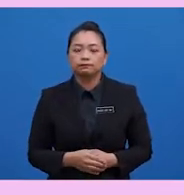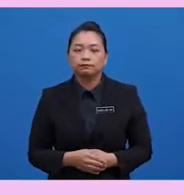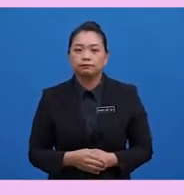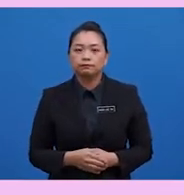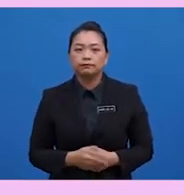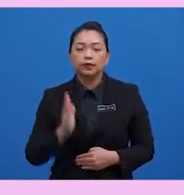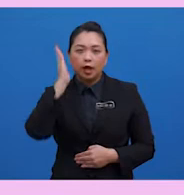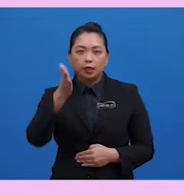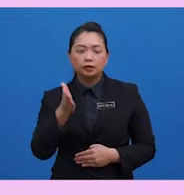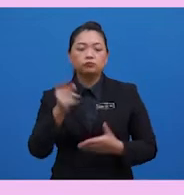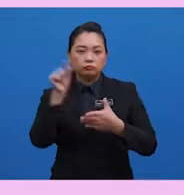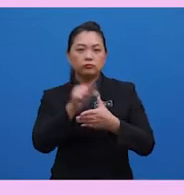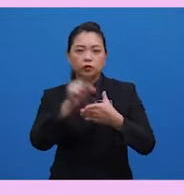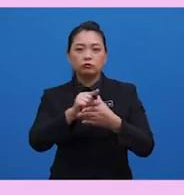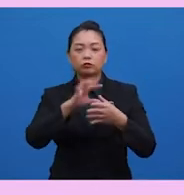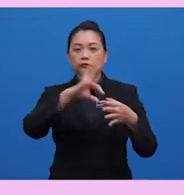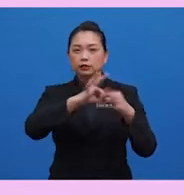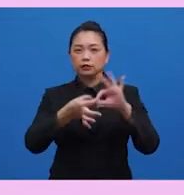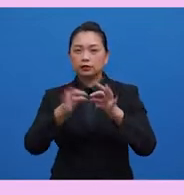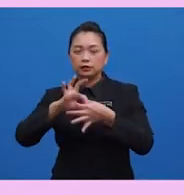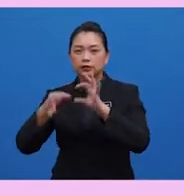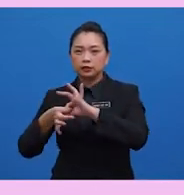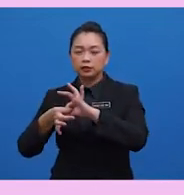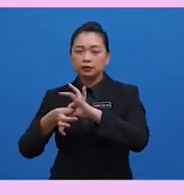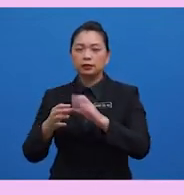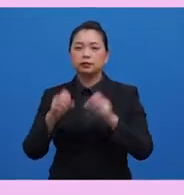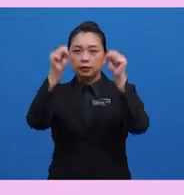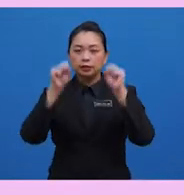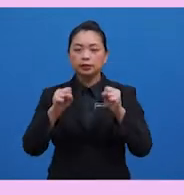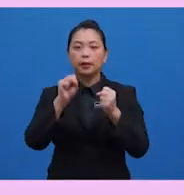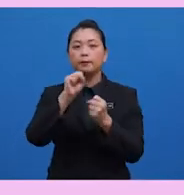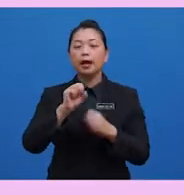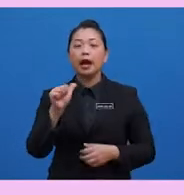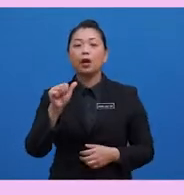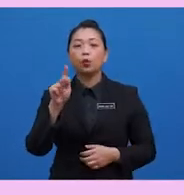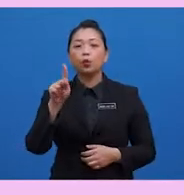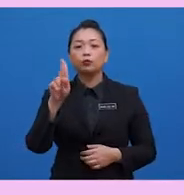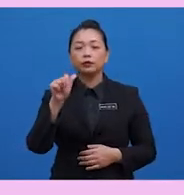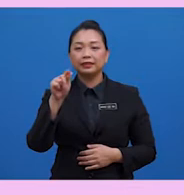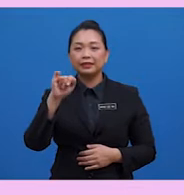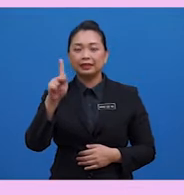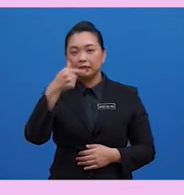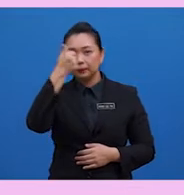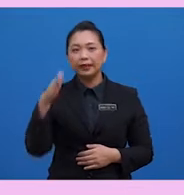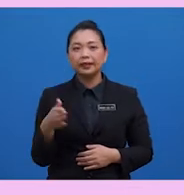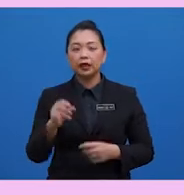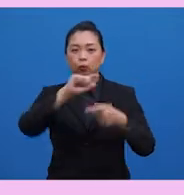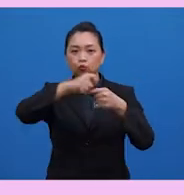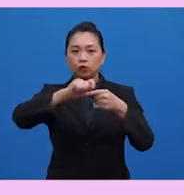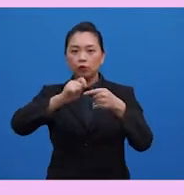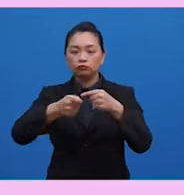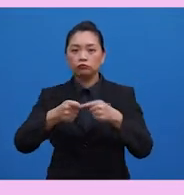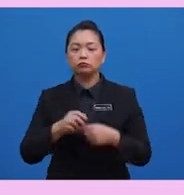Keadaan ini akan menjejaskan rantaian makanan bagi ekosistem akuatik kerana ikan, udang,